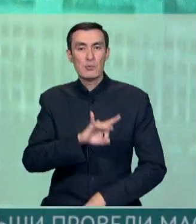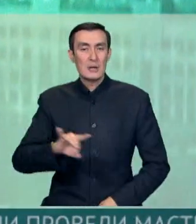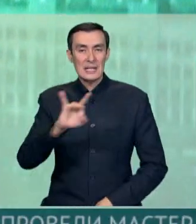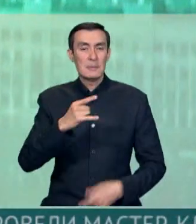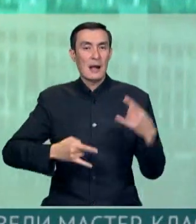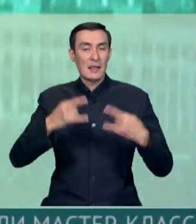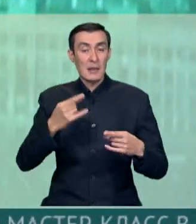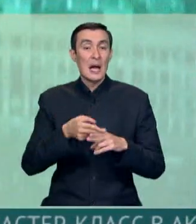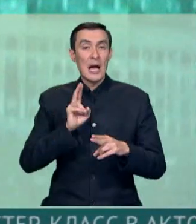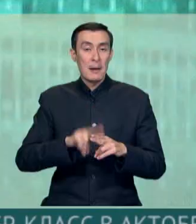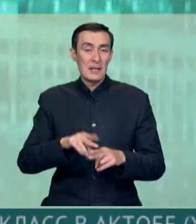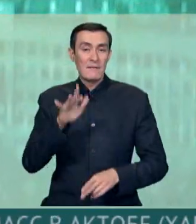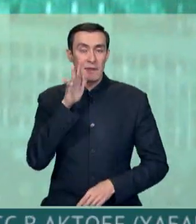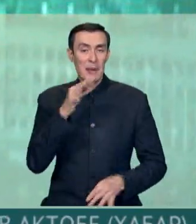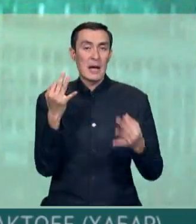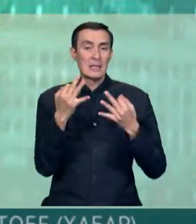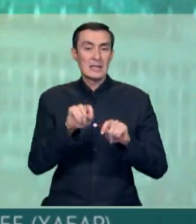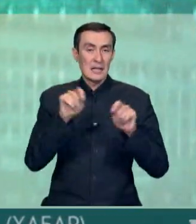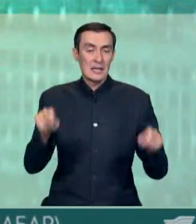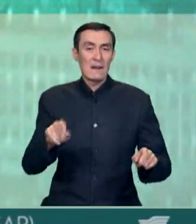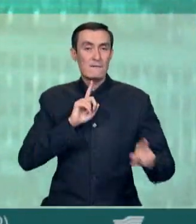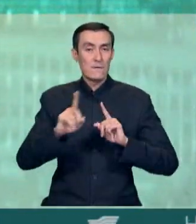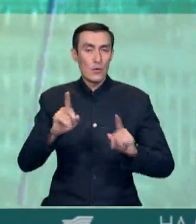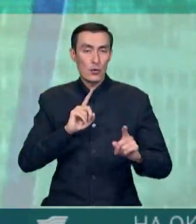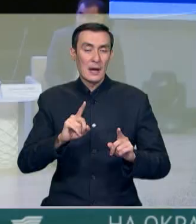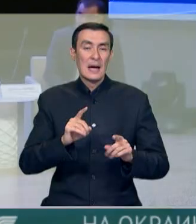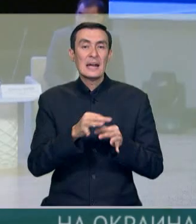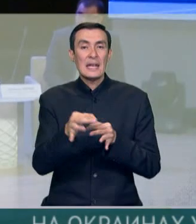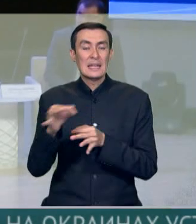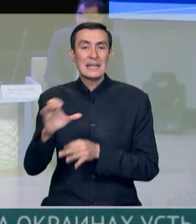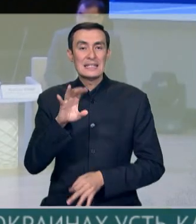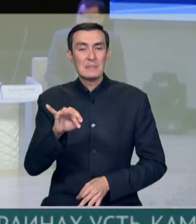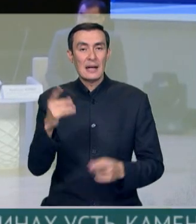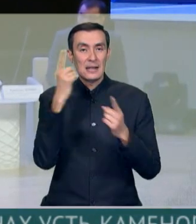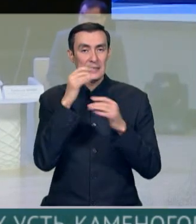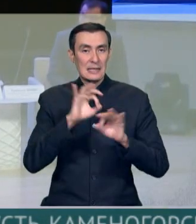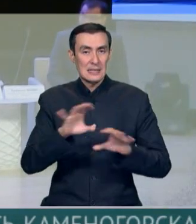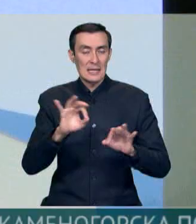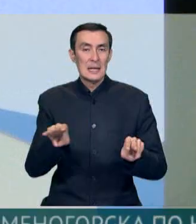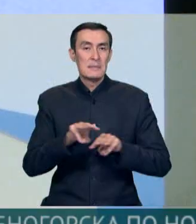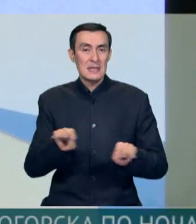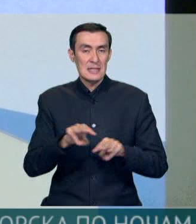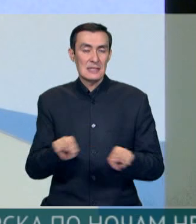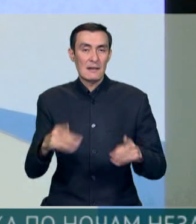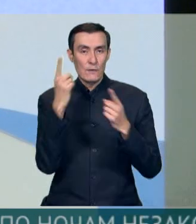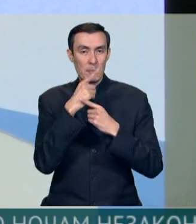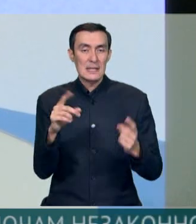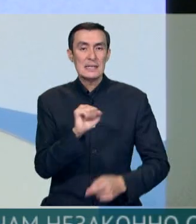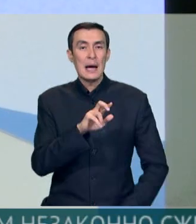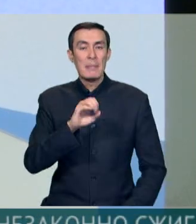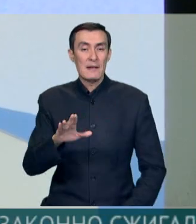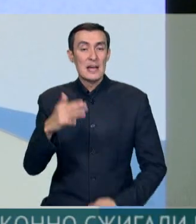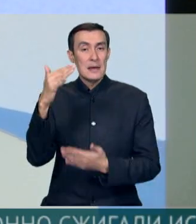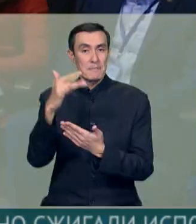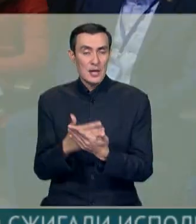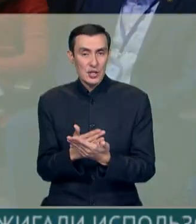республиканскими каналами. Об этом сегодня во время открытия форума региональных СМИ рассказал министр информации и коммуникаций Даурен Абаев.